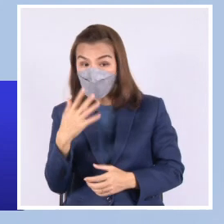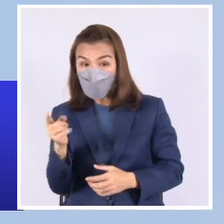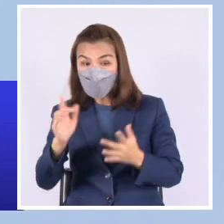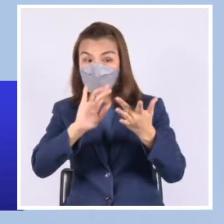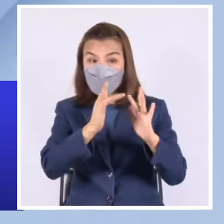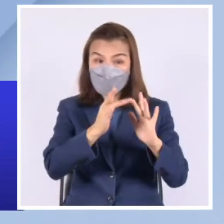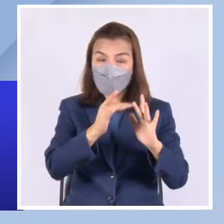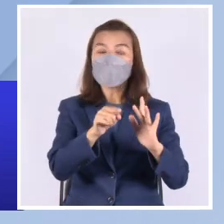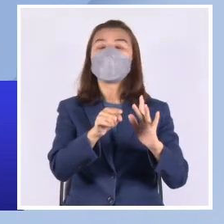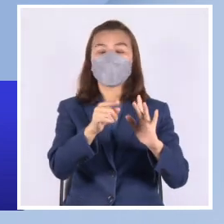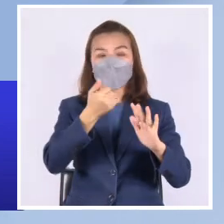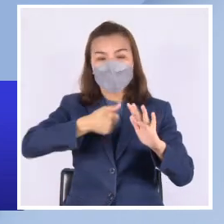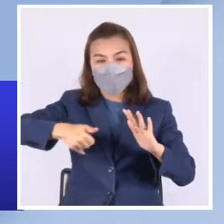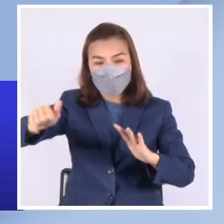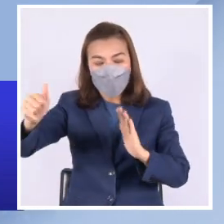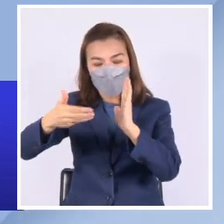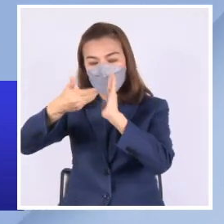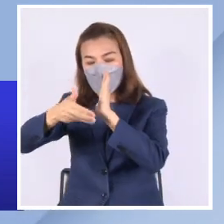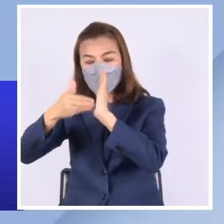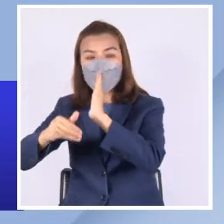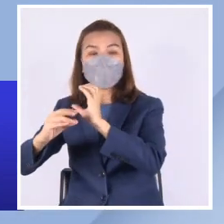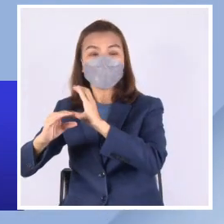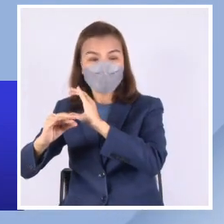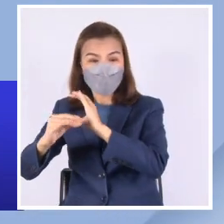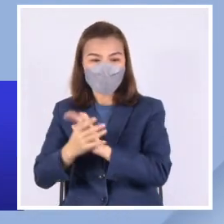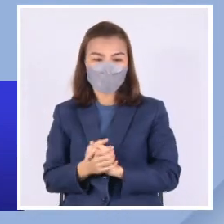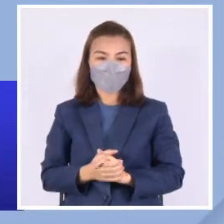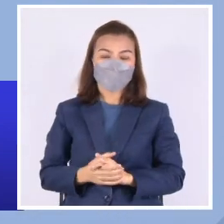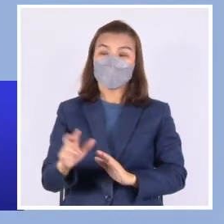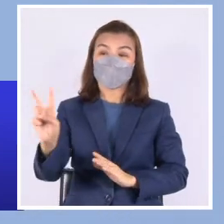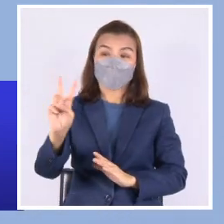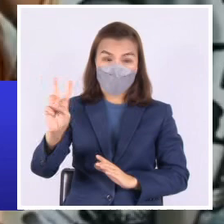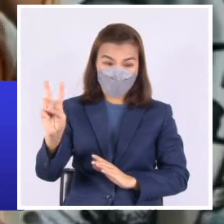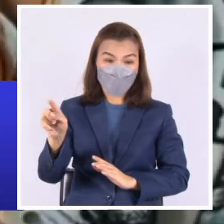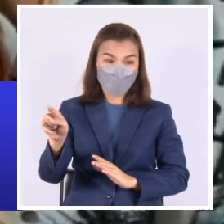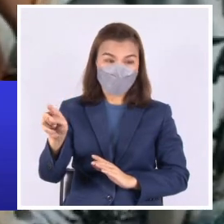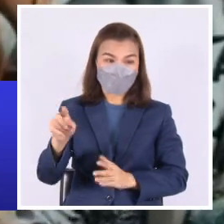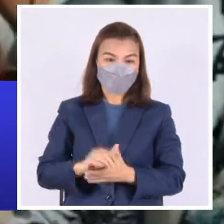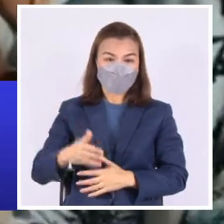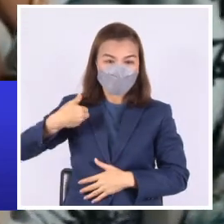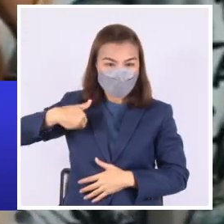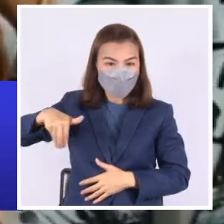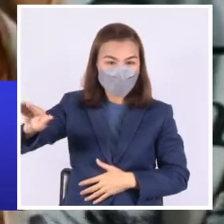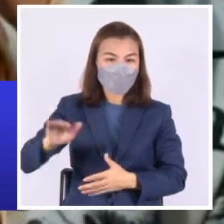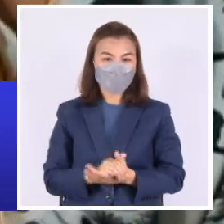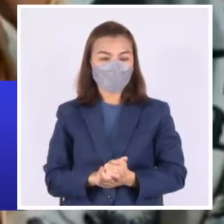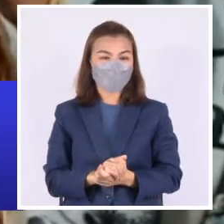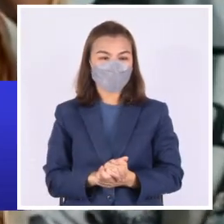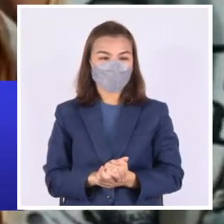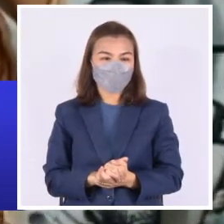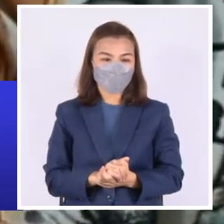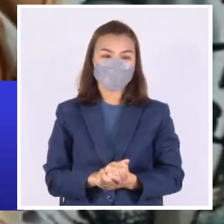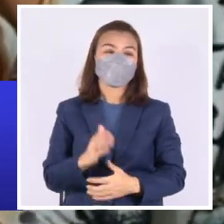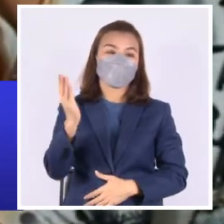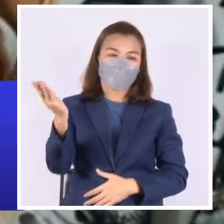วไปเลยค่ะไปที่อำเภอแกลงจังหวัดระยองไปตามตัวคุณนกคนที่อยู่ในคลิปแล้วก็สามีค่ะคุณนกชื่อคุณกัญชพักอั